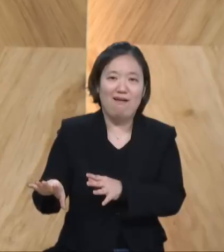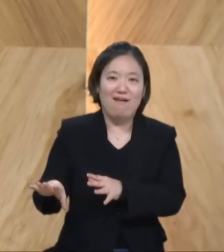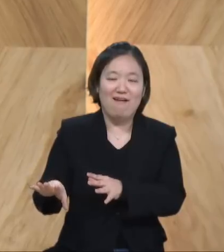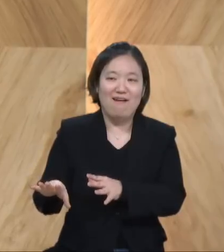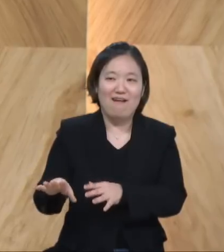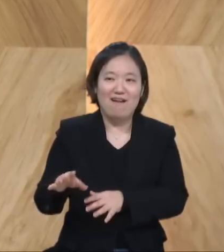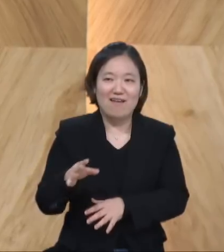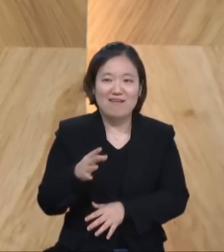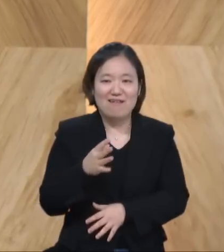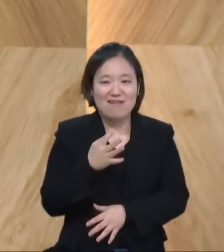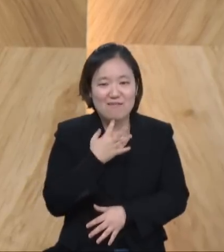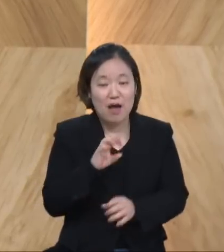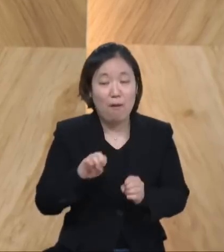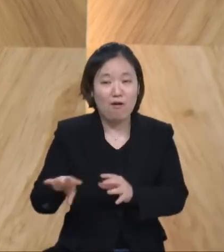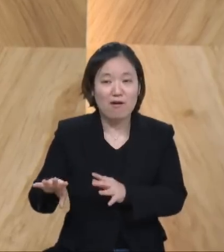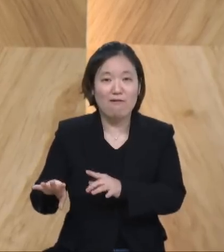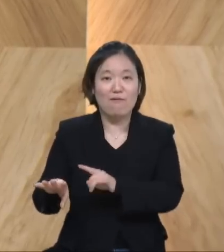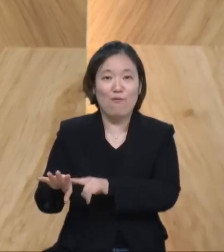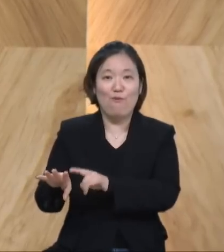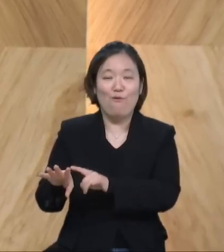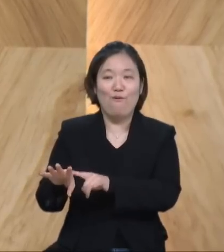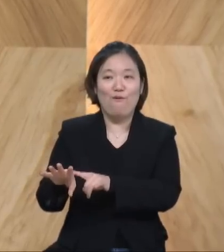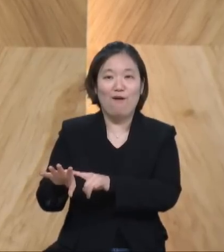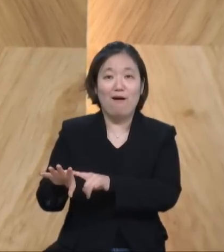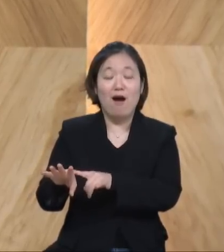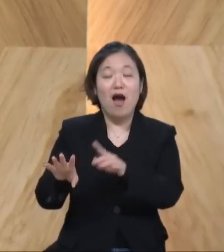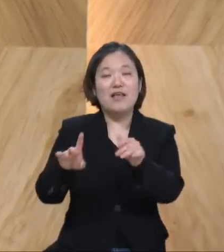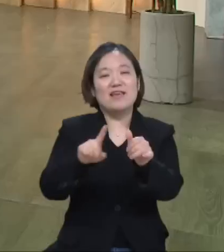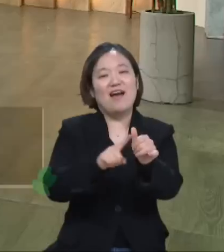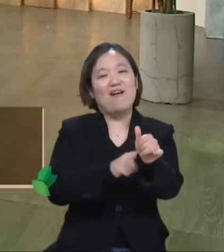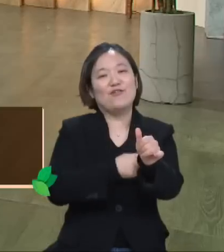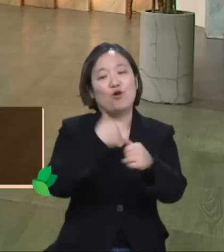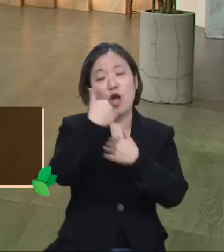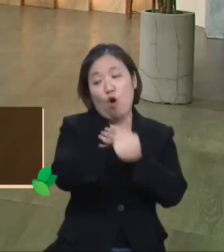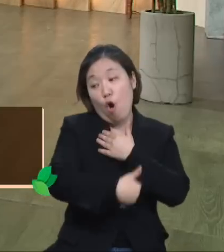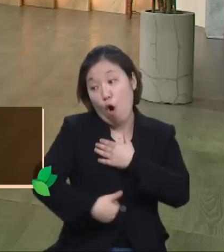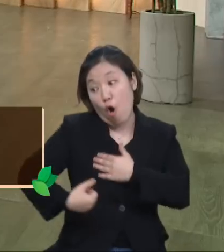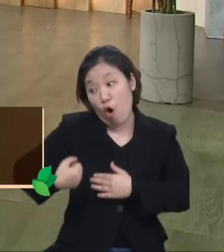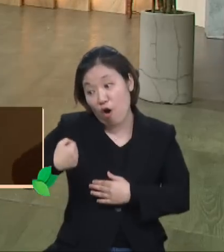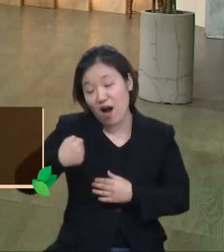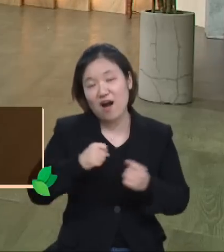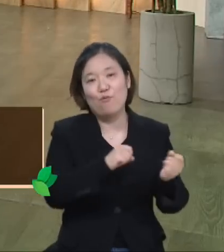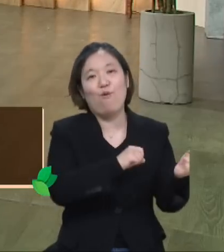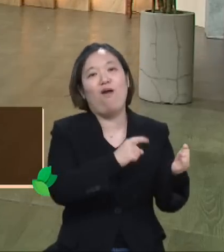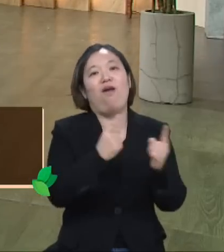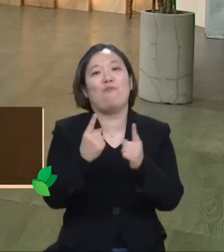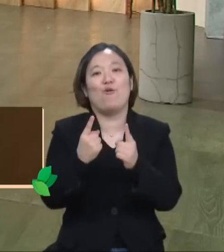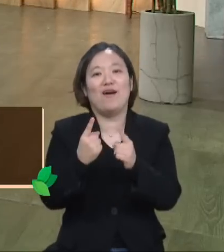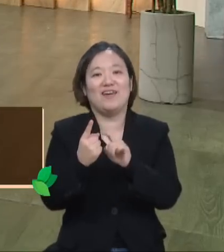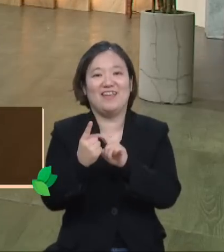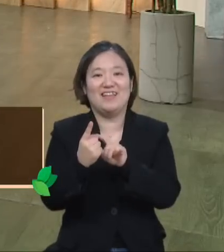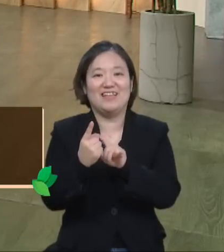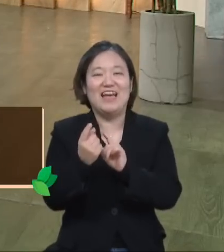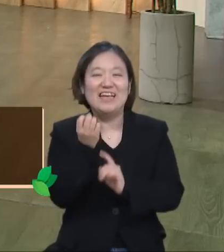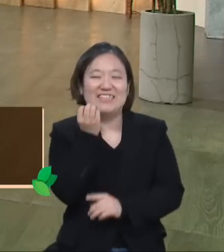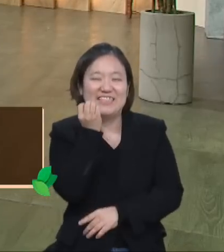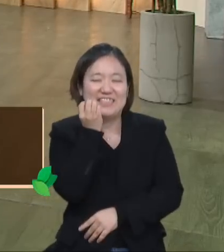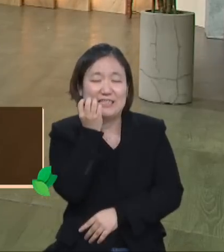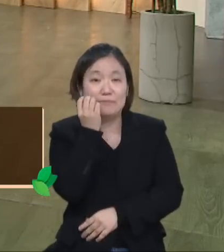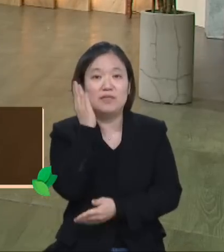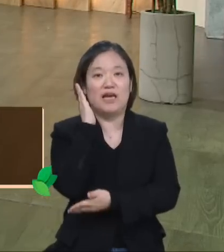자연스럽게 건강을 회복하게 된 그런 신비스러운 가피의 이야기가